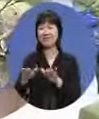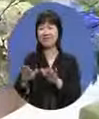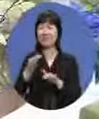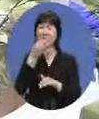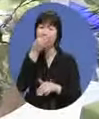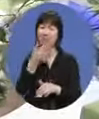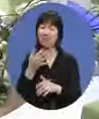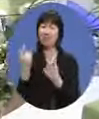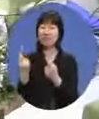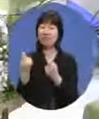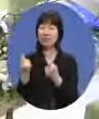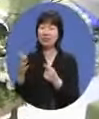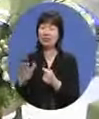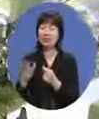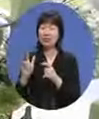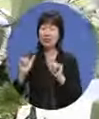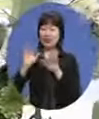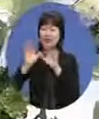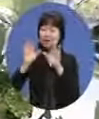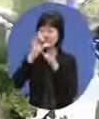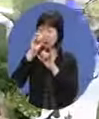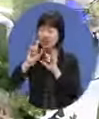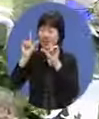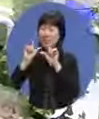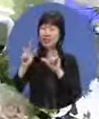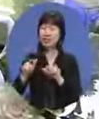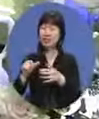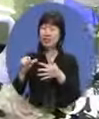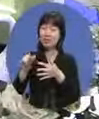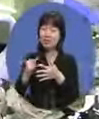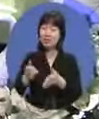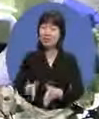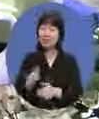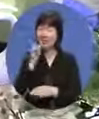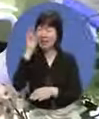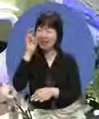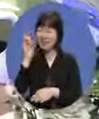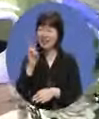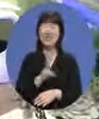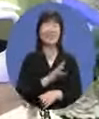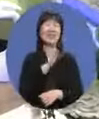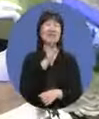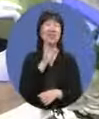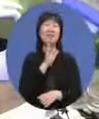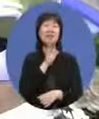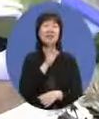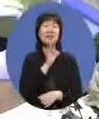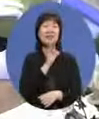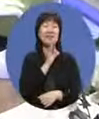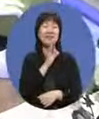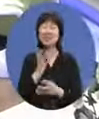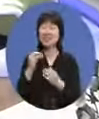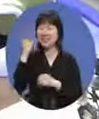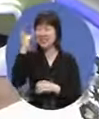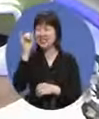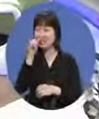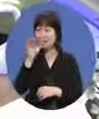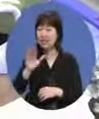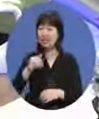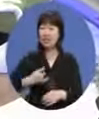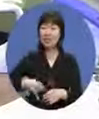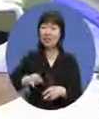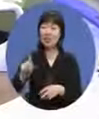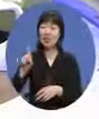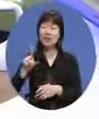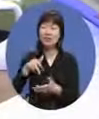힘들기도 하실 텐데요. 그래도 네. 날씨 좋은 날 우리 둘째가 또 태어나겠네요. 네. 많이 기대도 되실 텐데 아이의 어떤